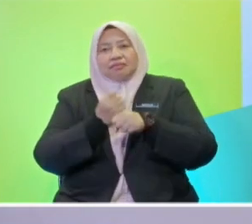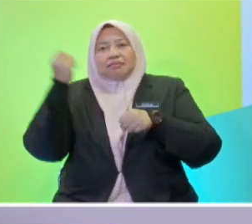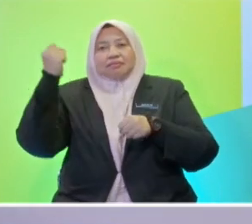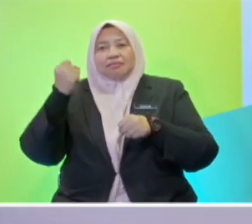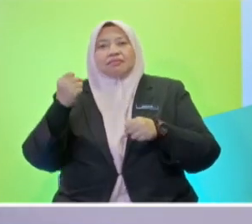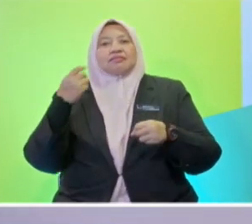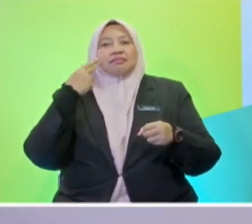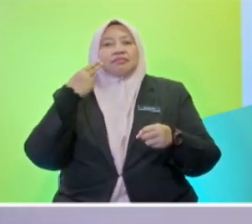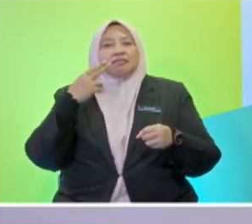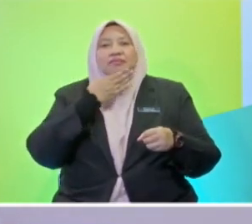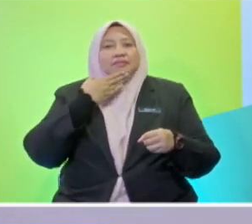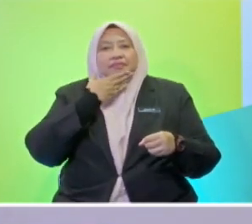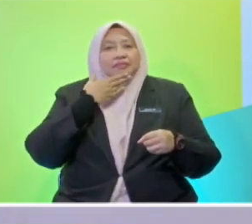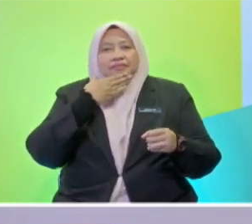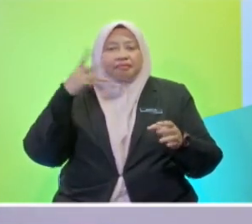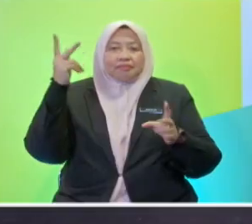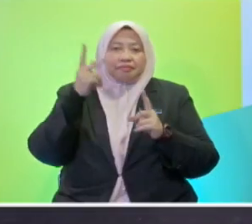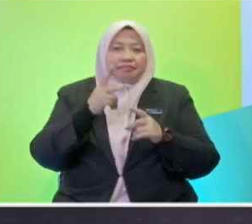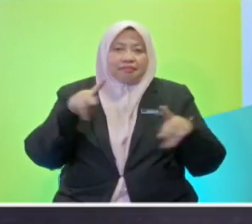hijau muda